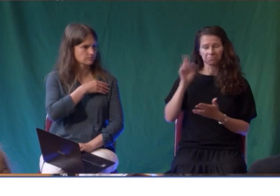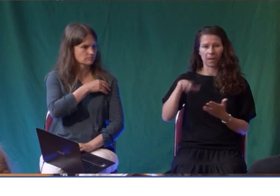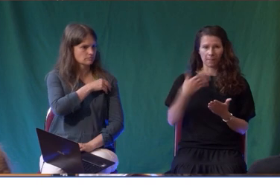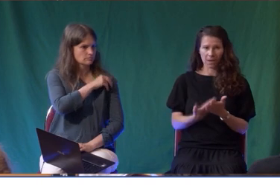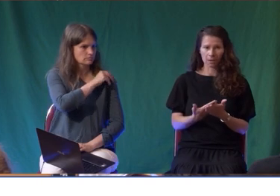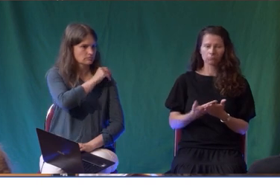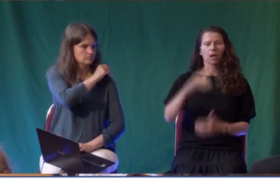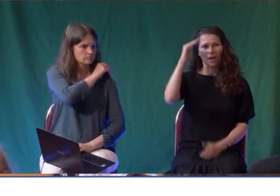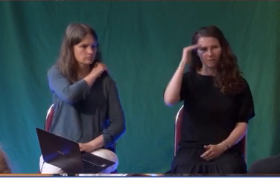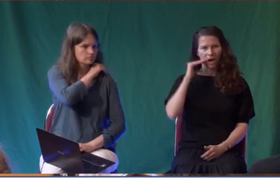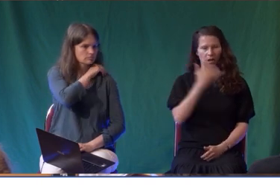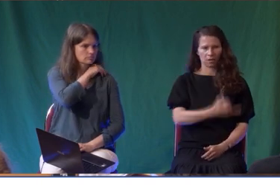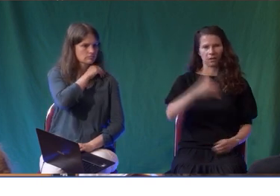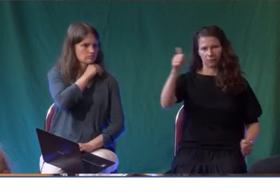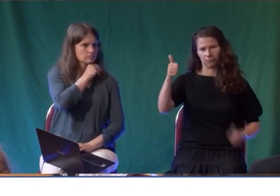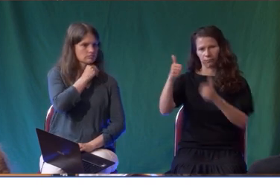Vater